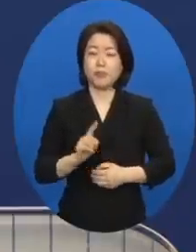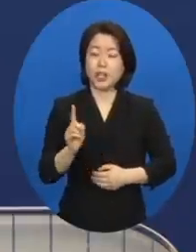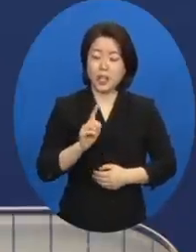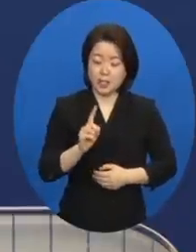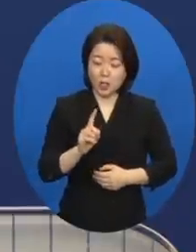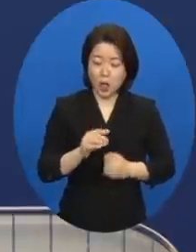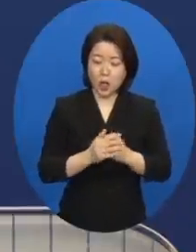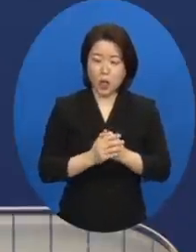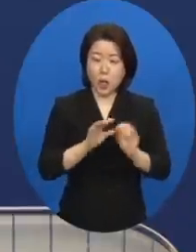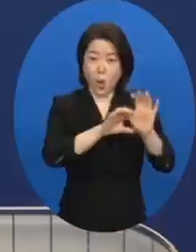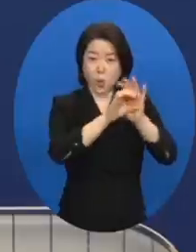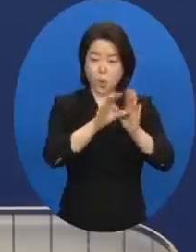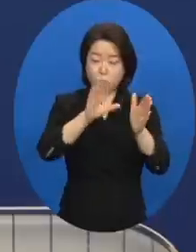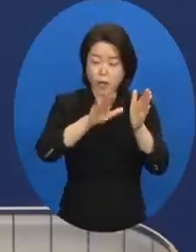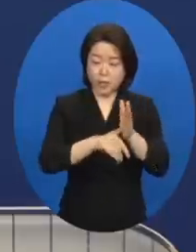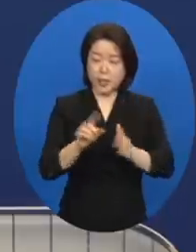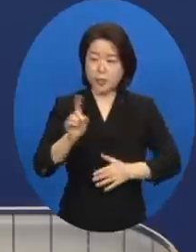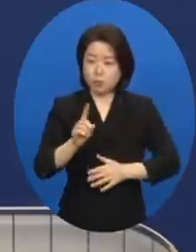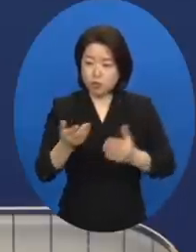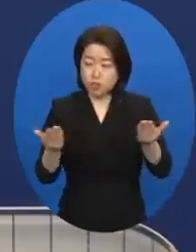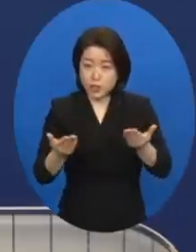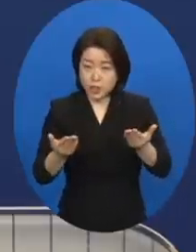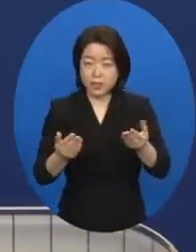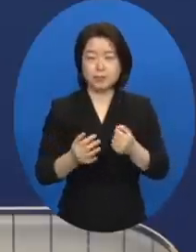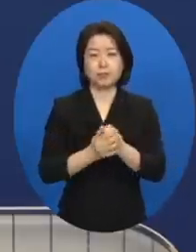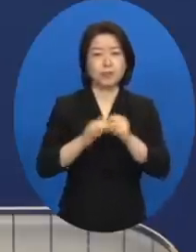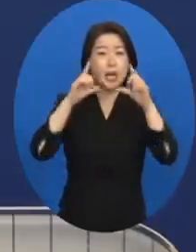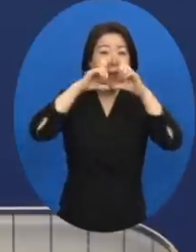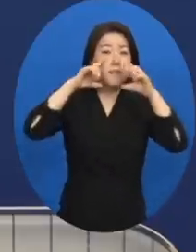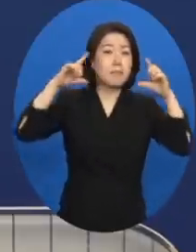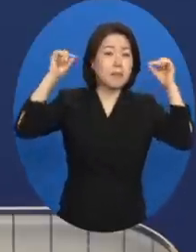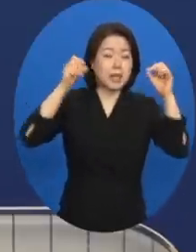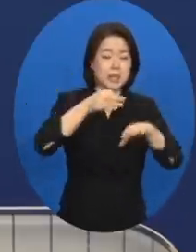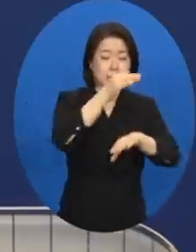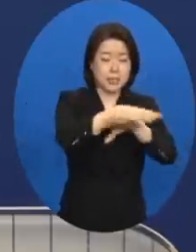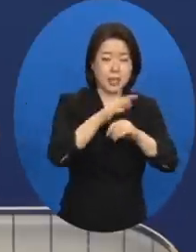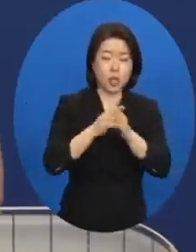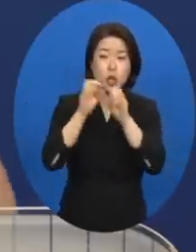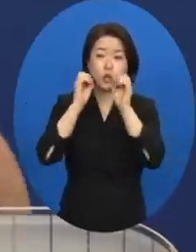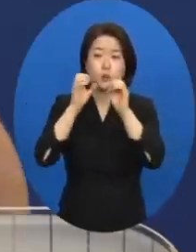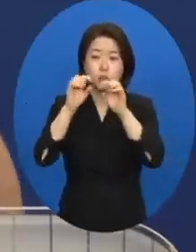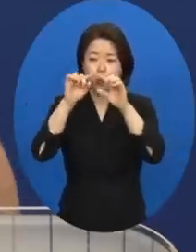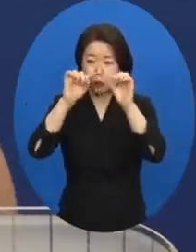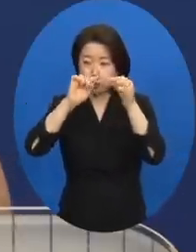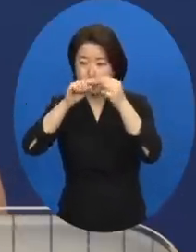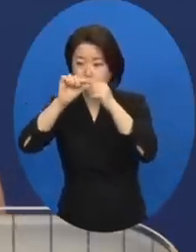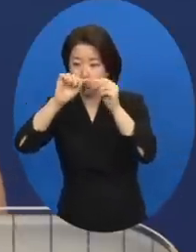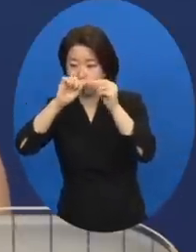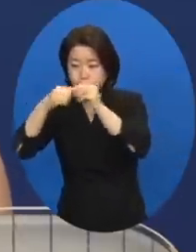해왔냐면 마스크를 사갖고 전도지를 붙여서 동네도 돌고요.